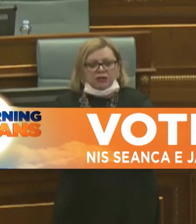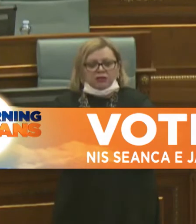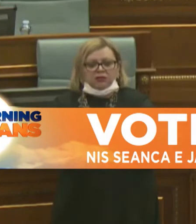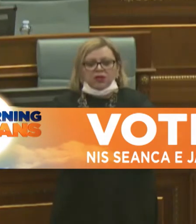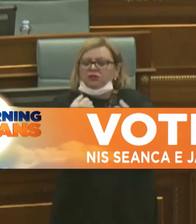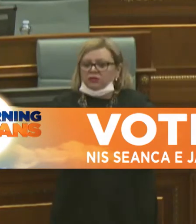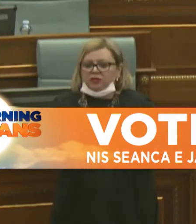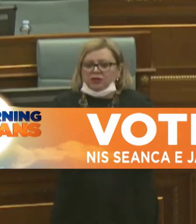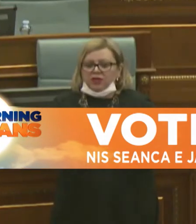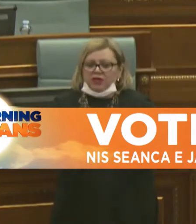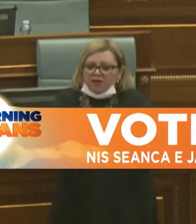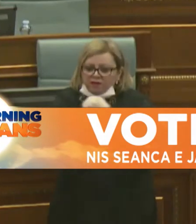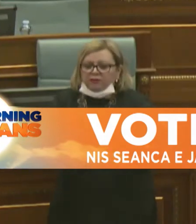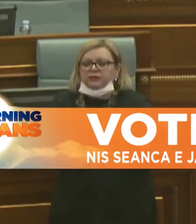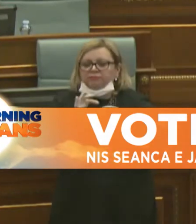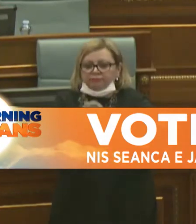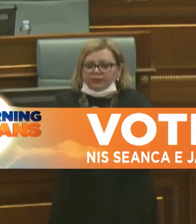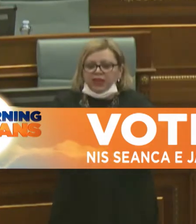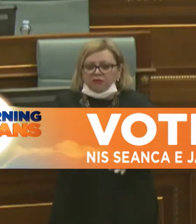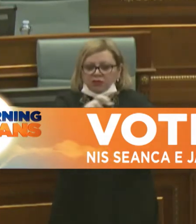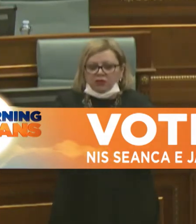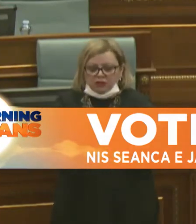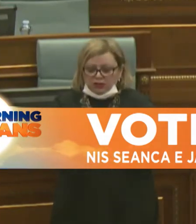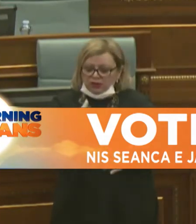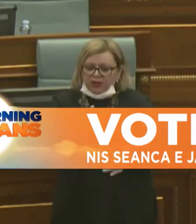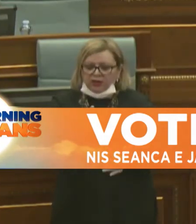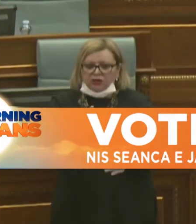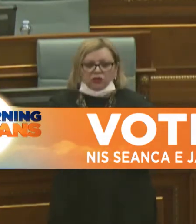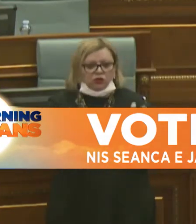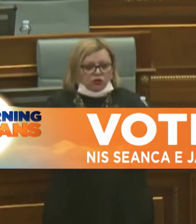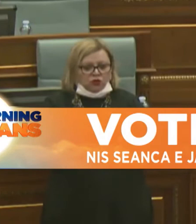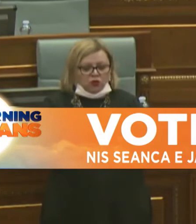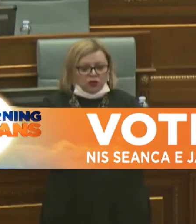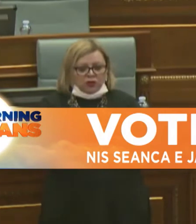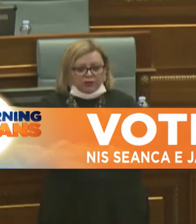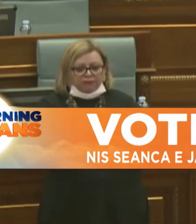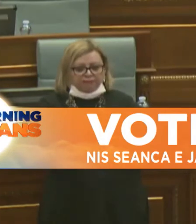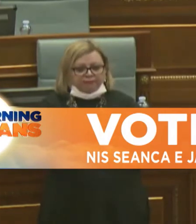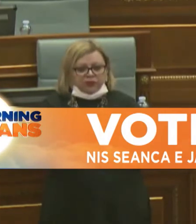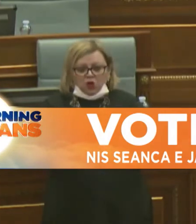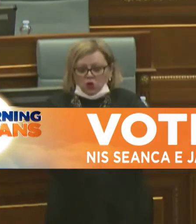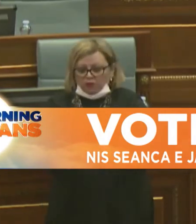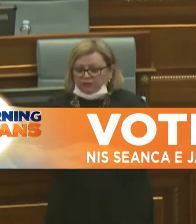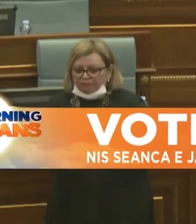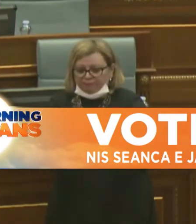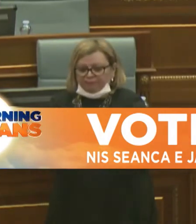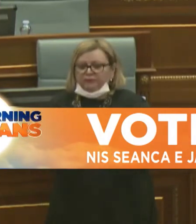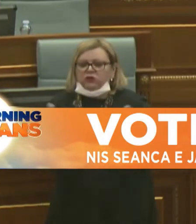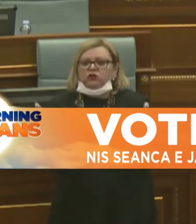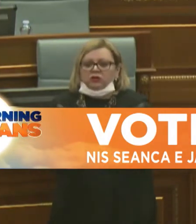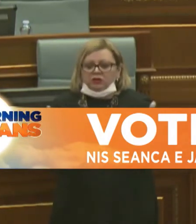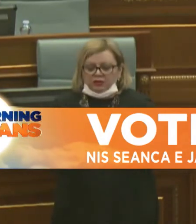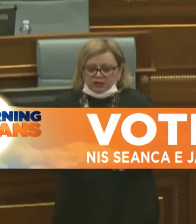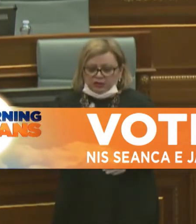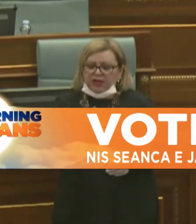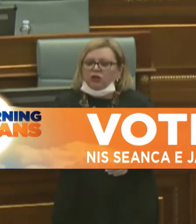pjesë e familjes euroatlantike. Ne duhet të avancojmë raportet në mes të komuniteteve që përbëjmë këtë shoqëri.